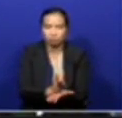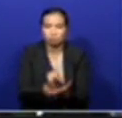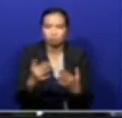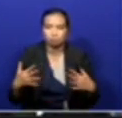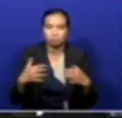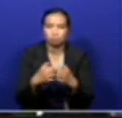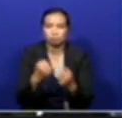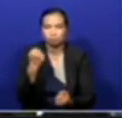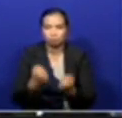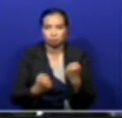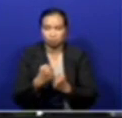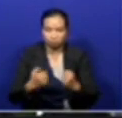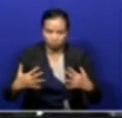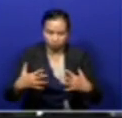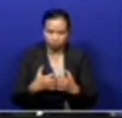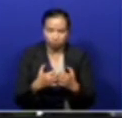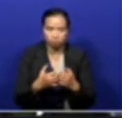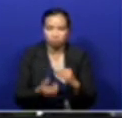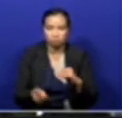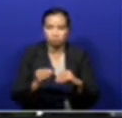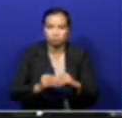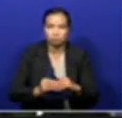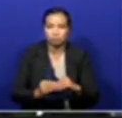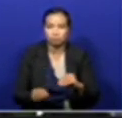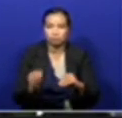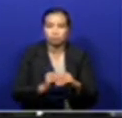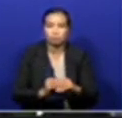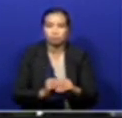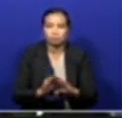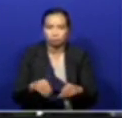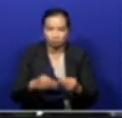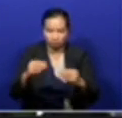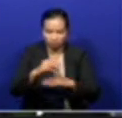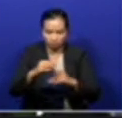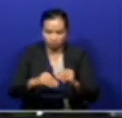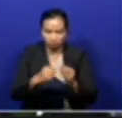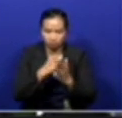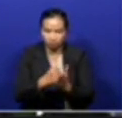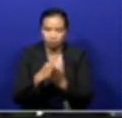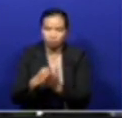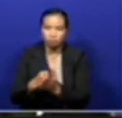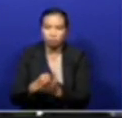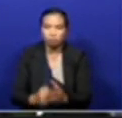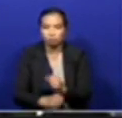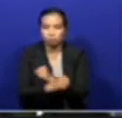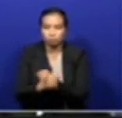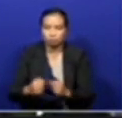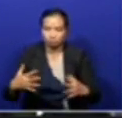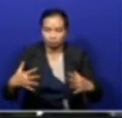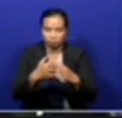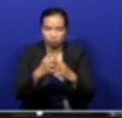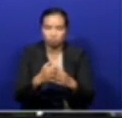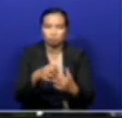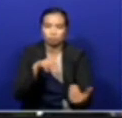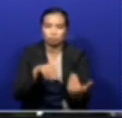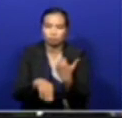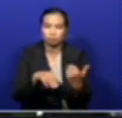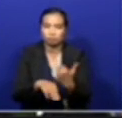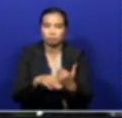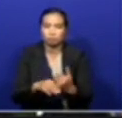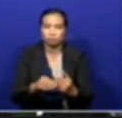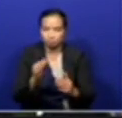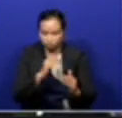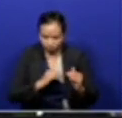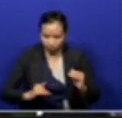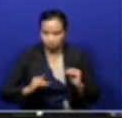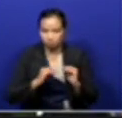ตุบนท้องถนนมีจำนวนมากควรให้โครงการนี้ช่วยเหลือผู้ประสบภัยบนท้องถนนอย่างจริงจังทั่วถึงและเป็นธรรม